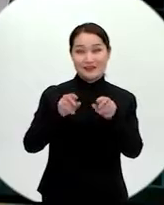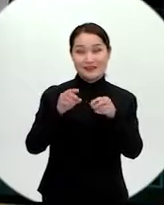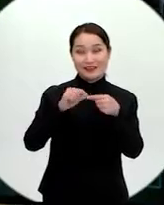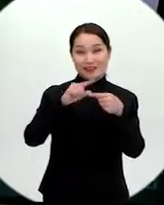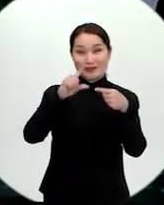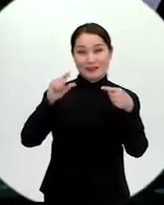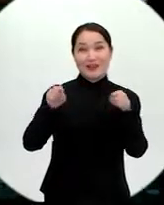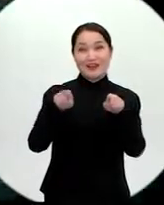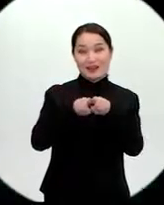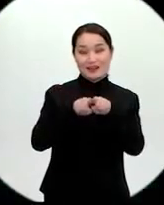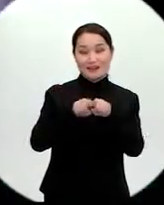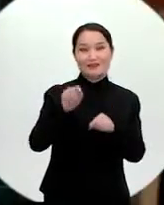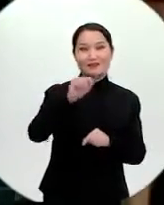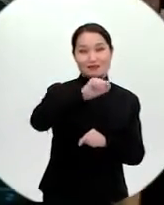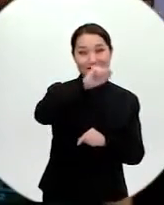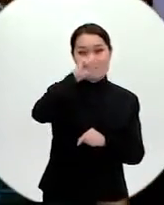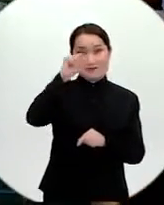тахир зураасаа зураад